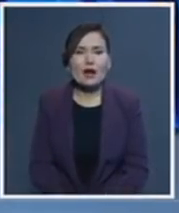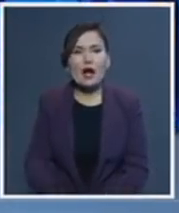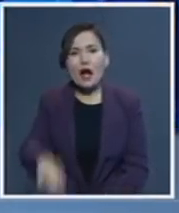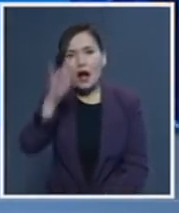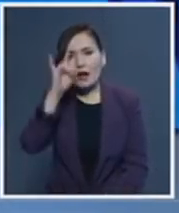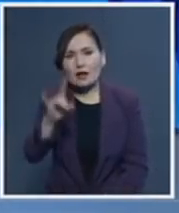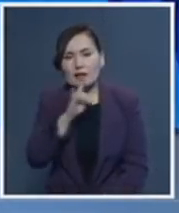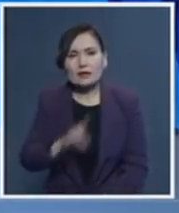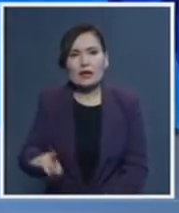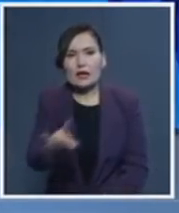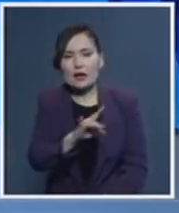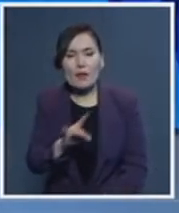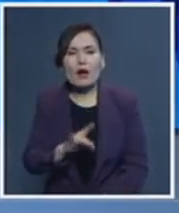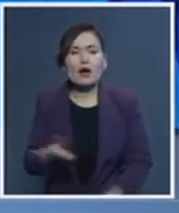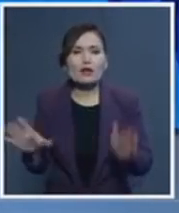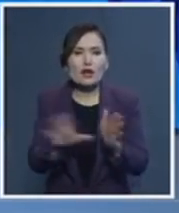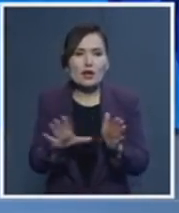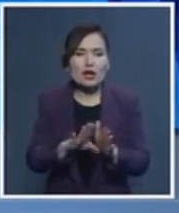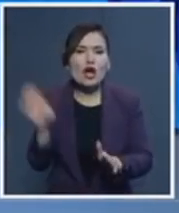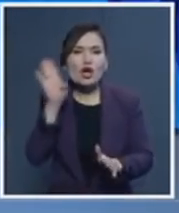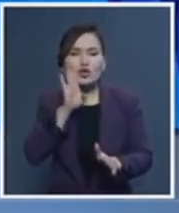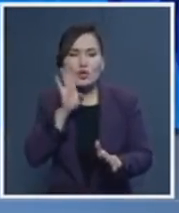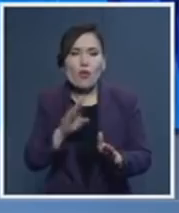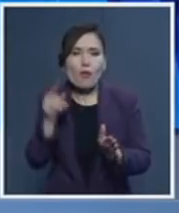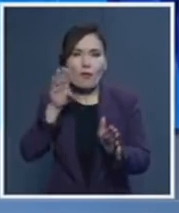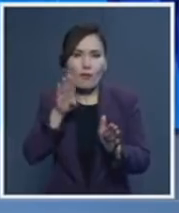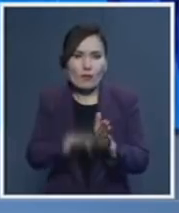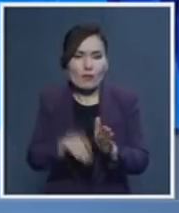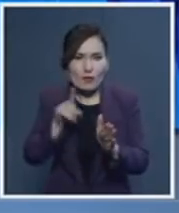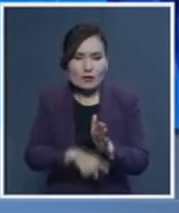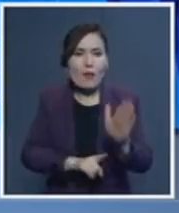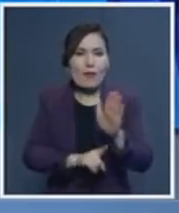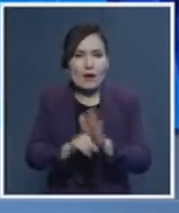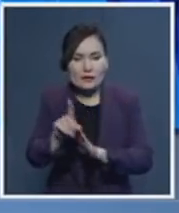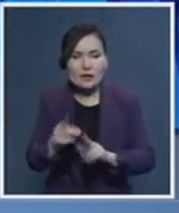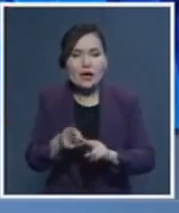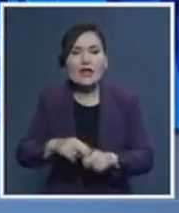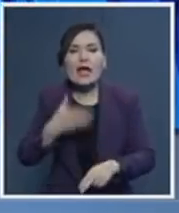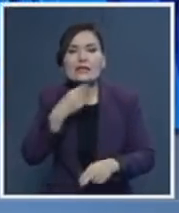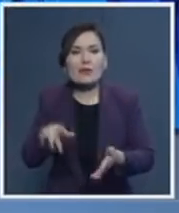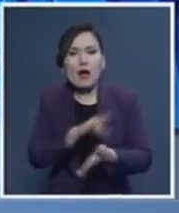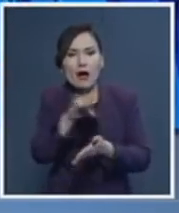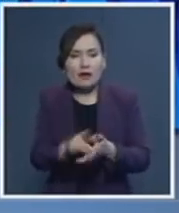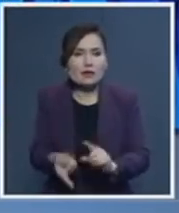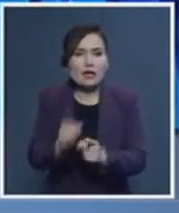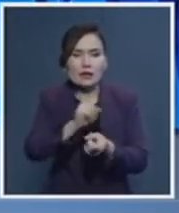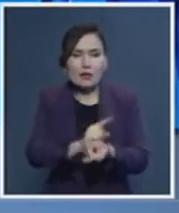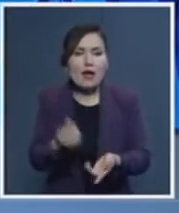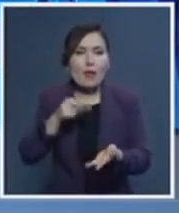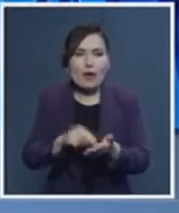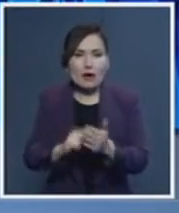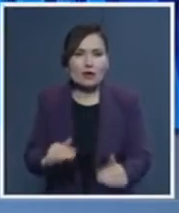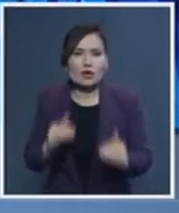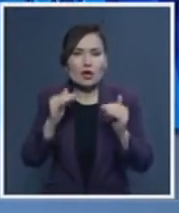көлемінде коммуналдық төлемдер арзандап жатқан тұста семейліктер керісінше жылу ақысын бірнеше есе қымбат төлеуге мәжбүр. Наразы жұрт арыз